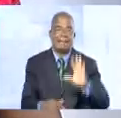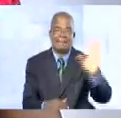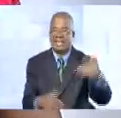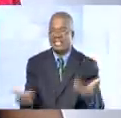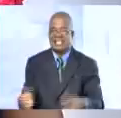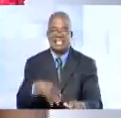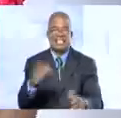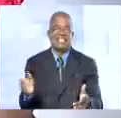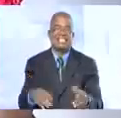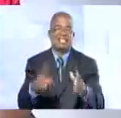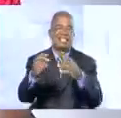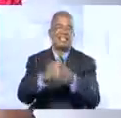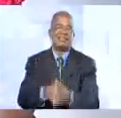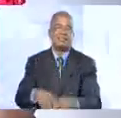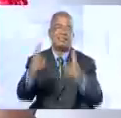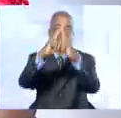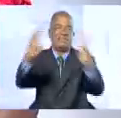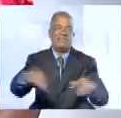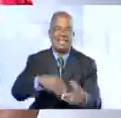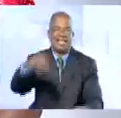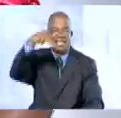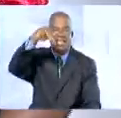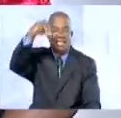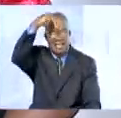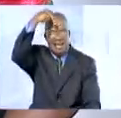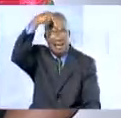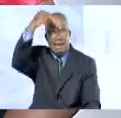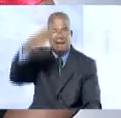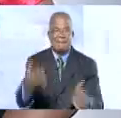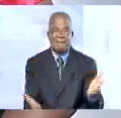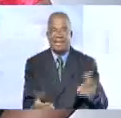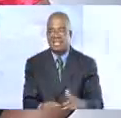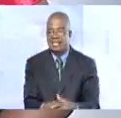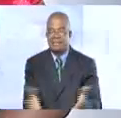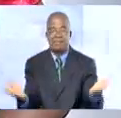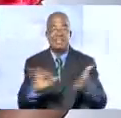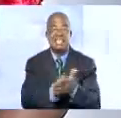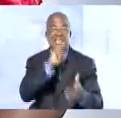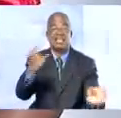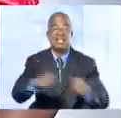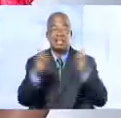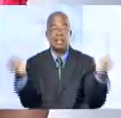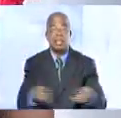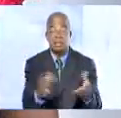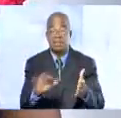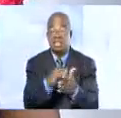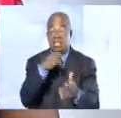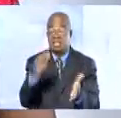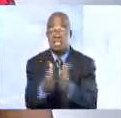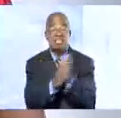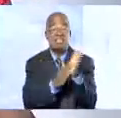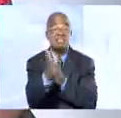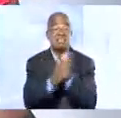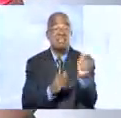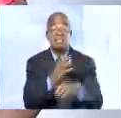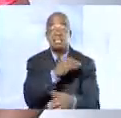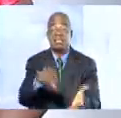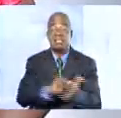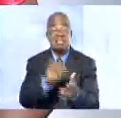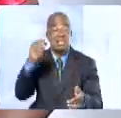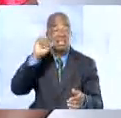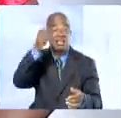Adzo PFC au Parc des Sports. Et puis retenez aussi qu'en basketball, la Côte d'Ivoire s'apprête à accueillir l'Afro Basket du 20